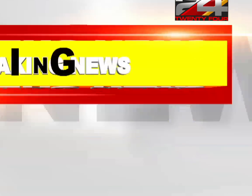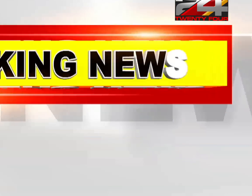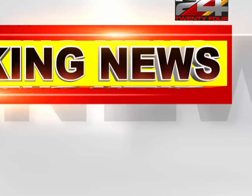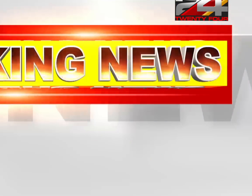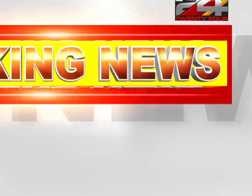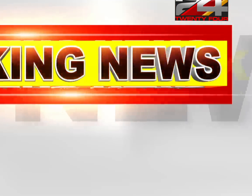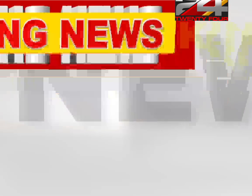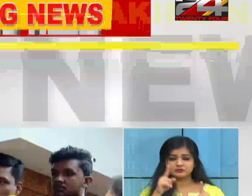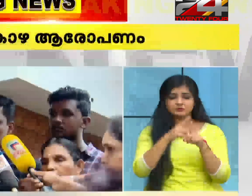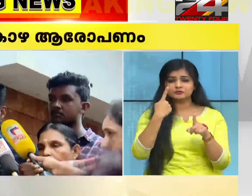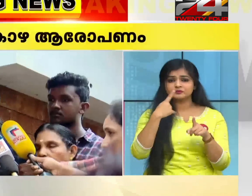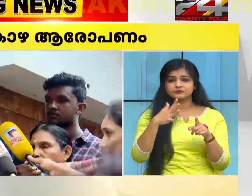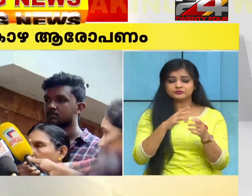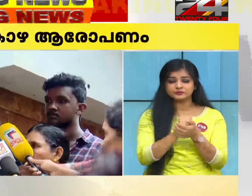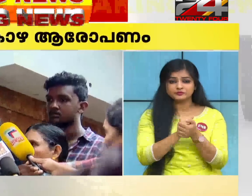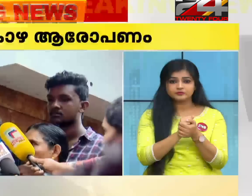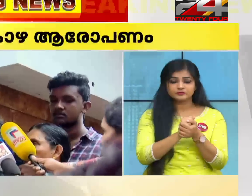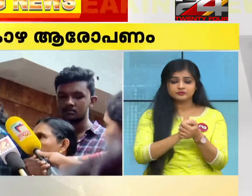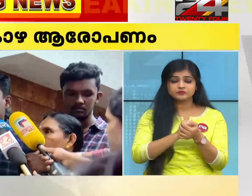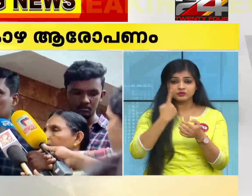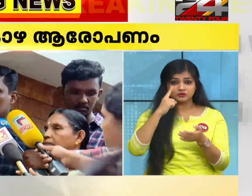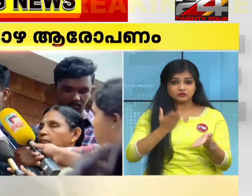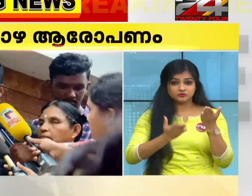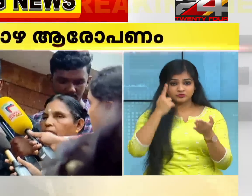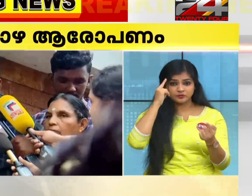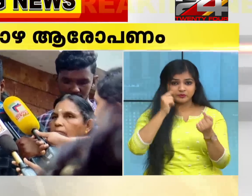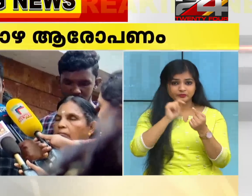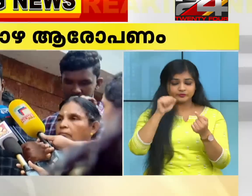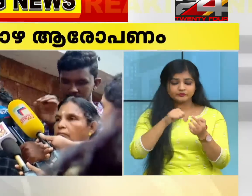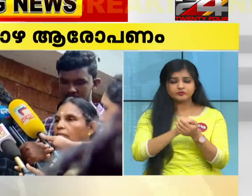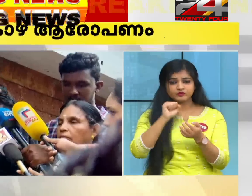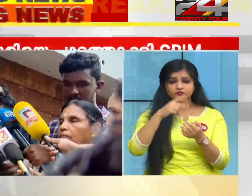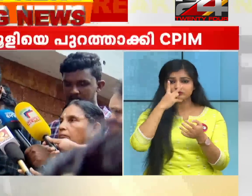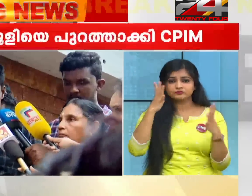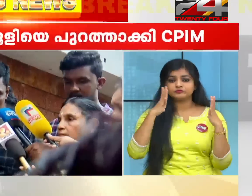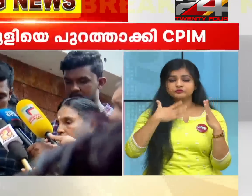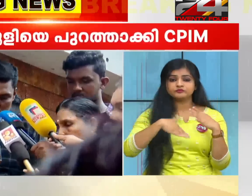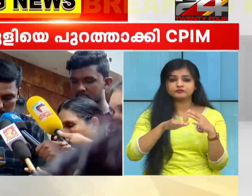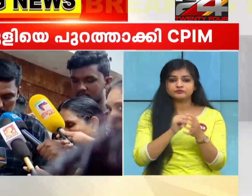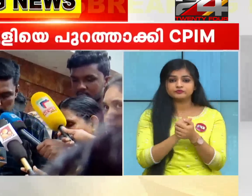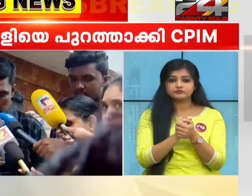ഇരിക്കും. നീതി എന്താ നോക്കാം നമുക്ക്. അതെ, എന്ത് കിട്ടും നോക്കാം.